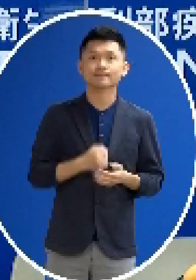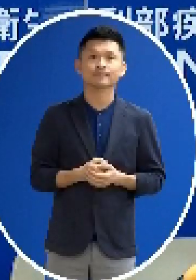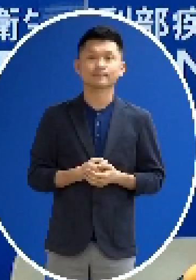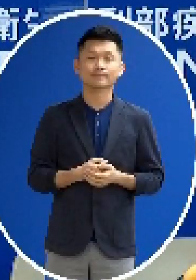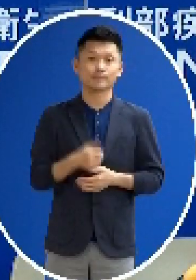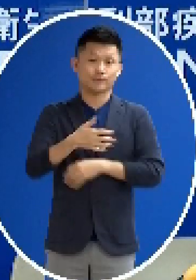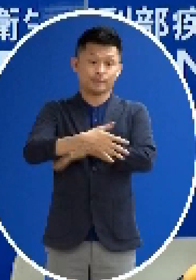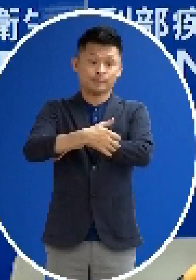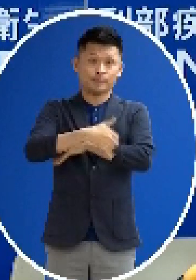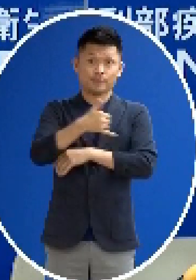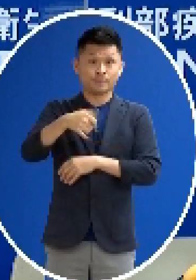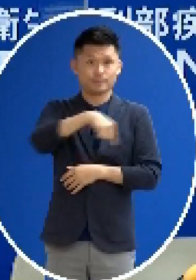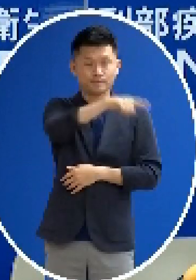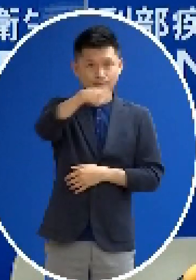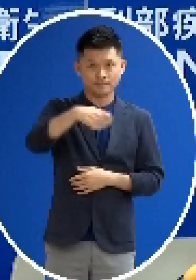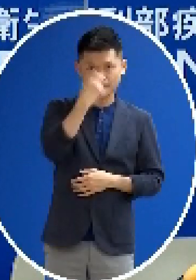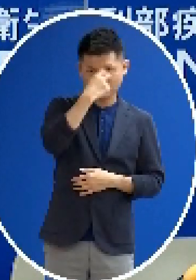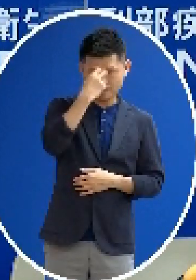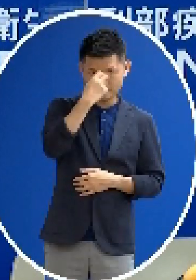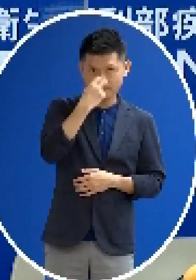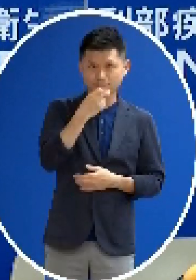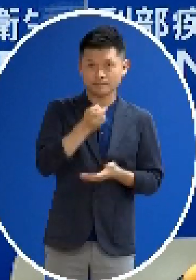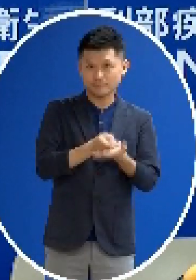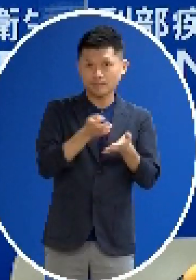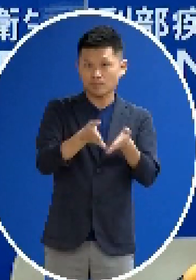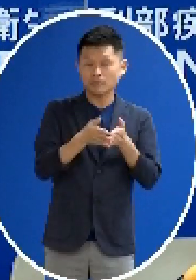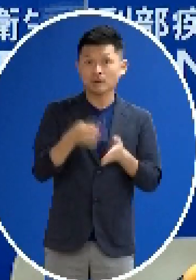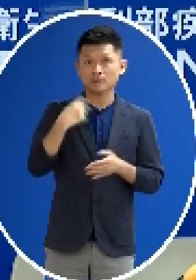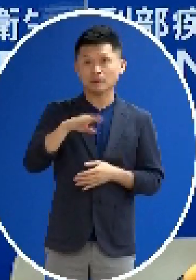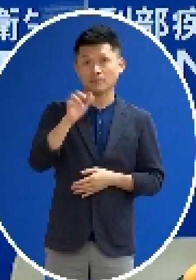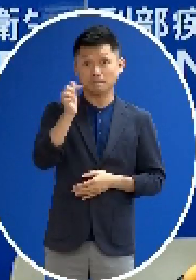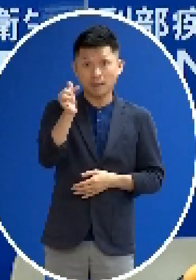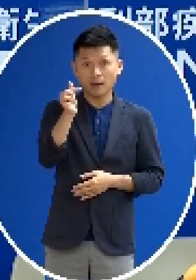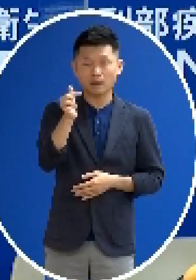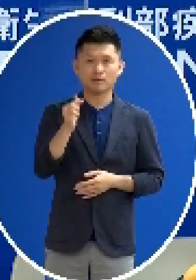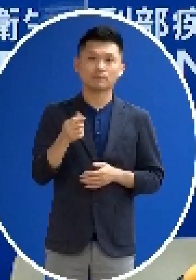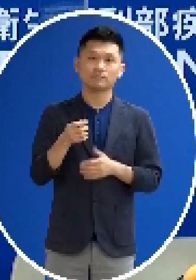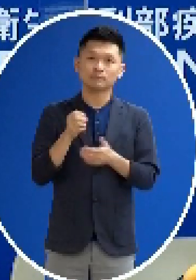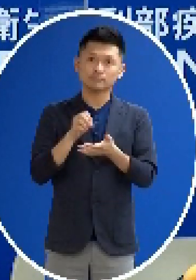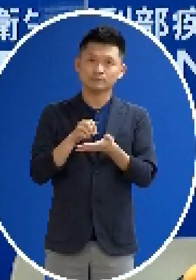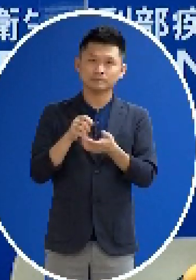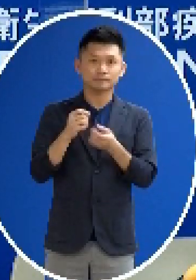员工健康监测并定妥确诊者的应变计划。